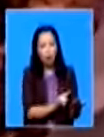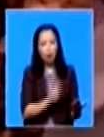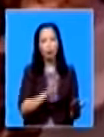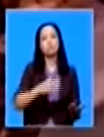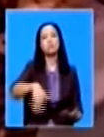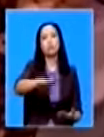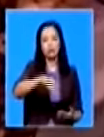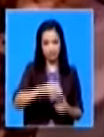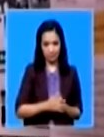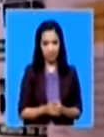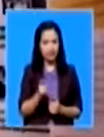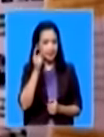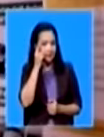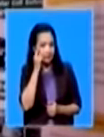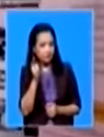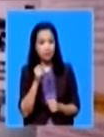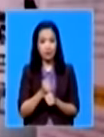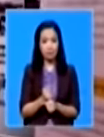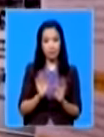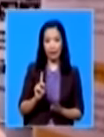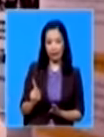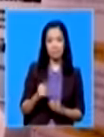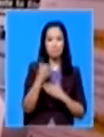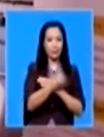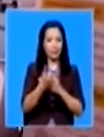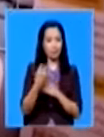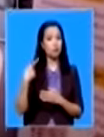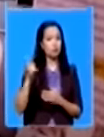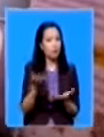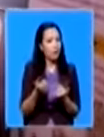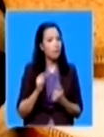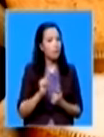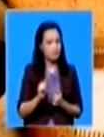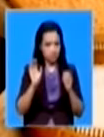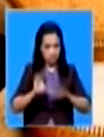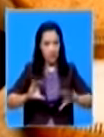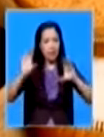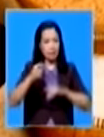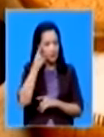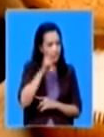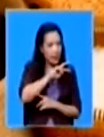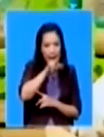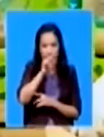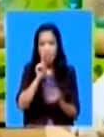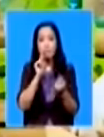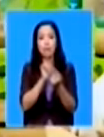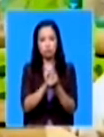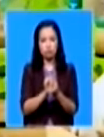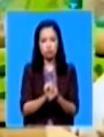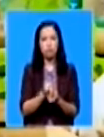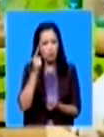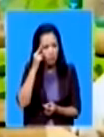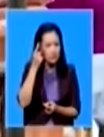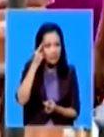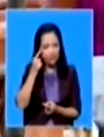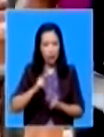ภูมิปัญญาไทยเขารู้คุณค่าว่าเขาทำแบบนี้มาประเทศมันจะได้ประโยชน์อะไรรัฐบาลก็ไปหาให้เจอต่างคนต้องหาตัวเองให้เจอต่างค